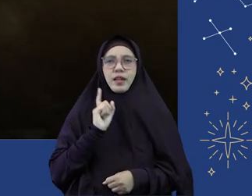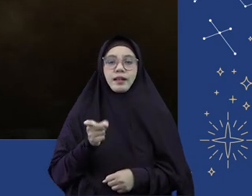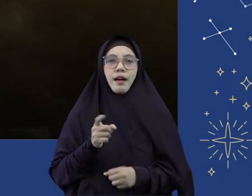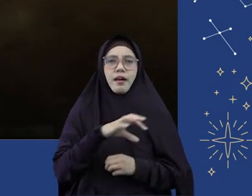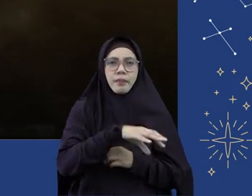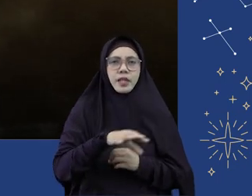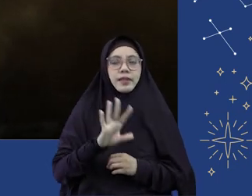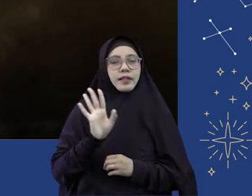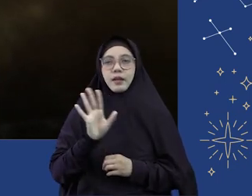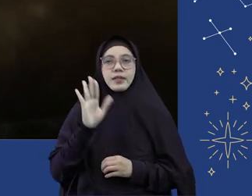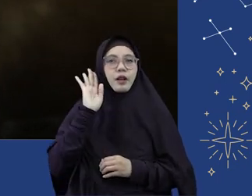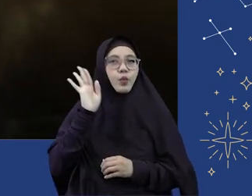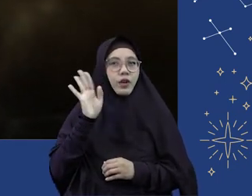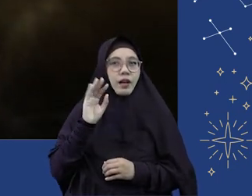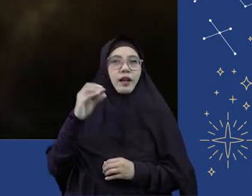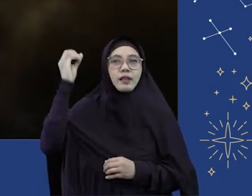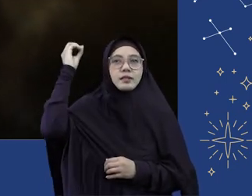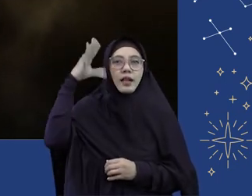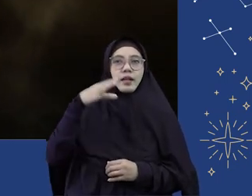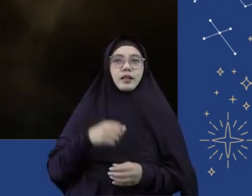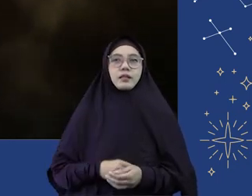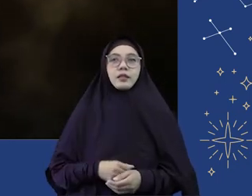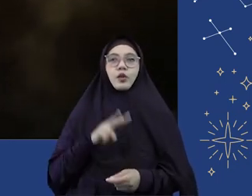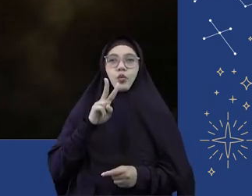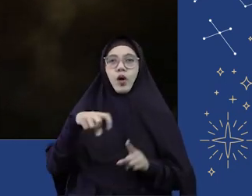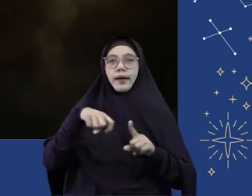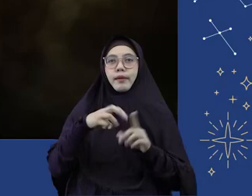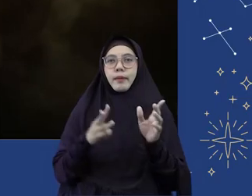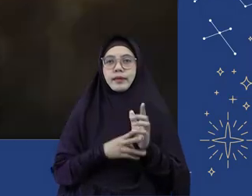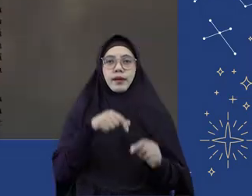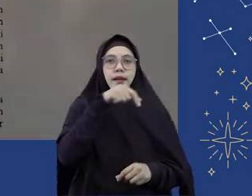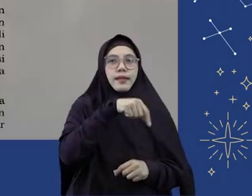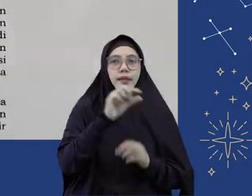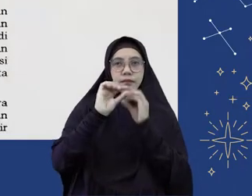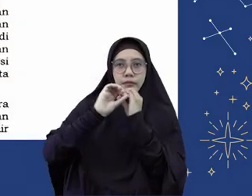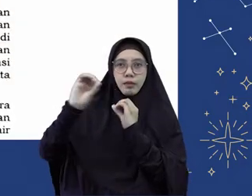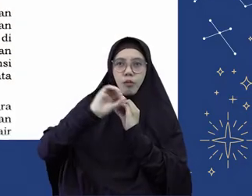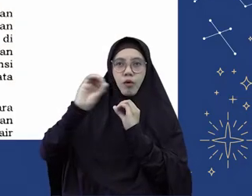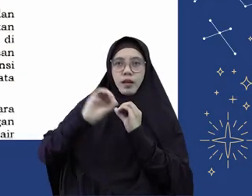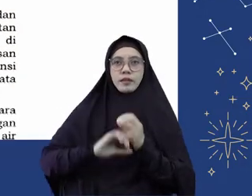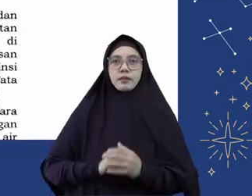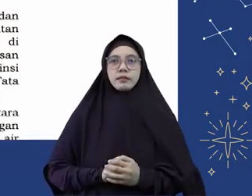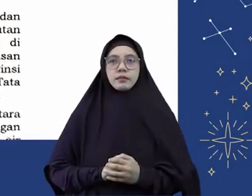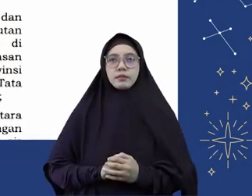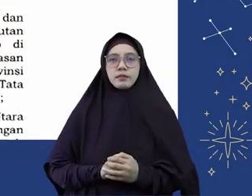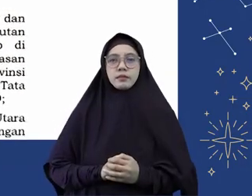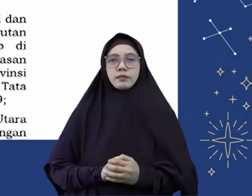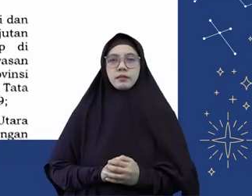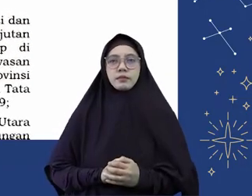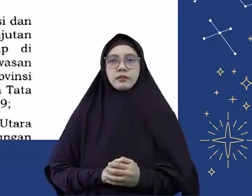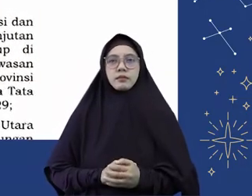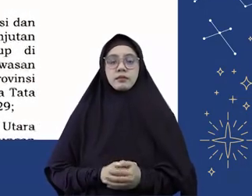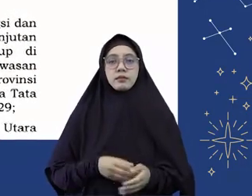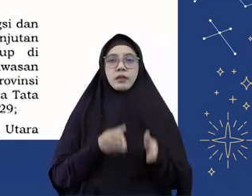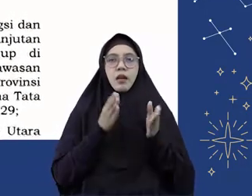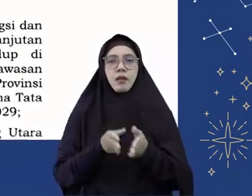lokasi observatorium yakni pada radius 2 km dari titik peneropongan Selain itu peraturan daerah Jawa Barat tentang